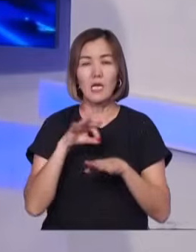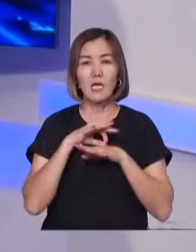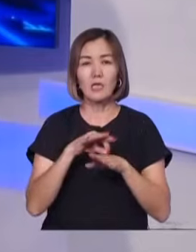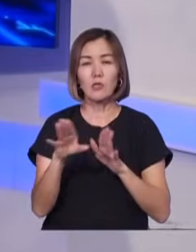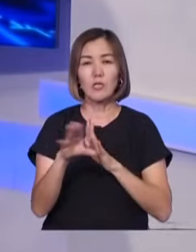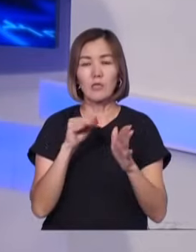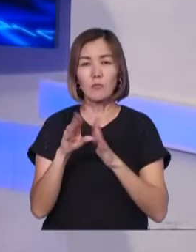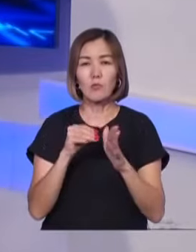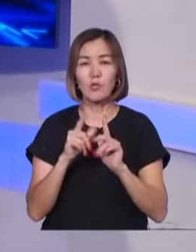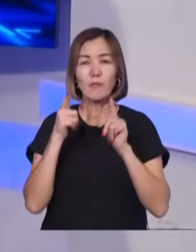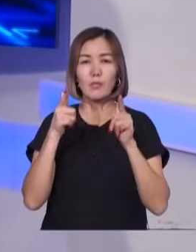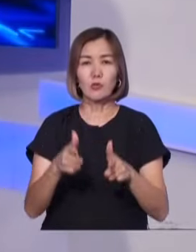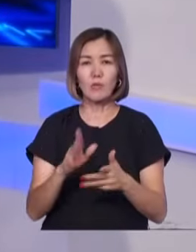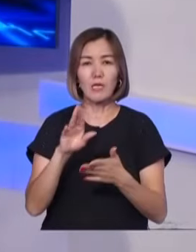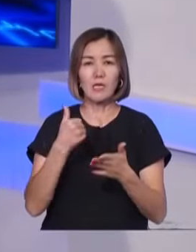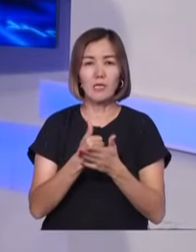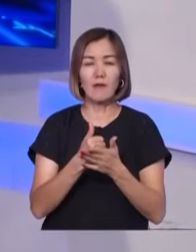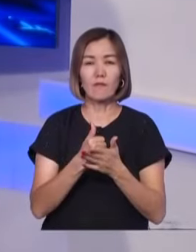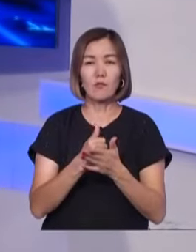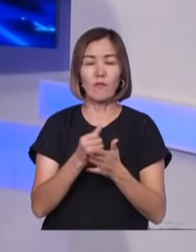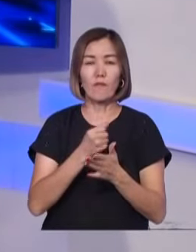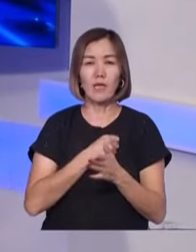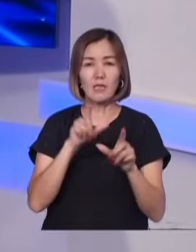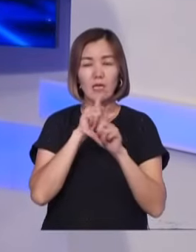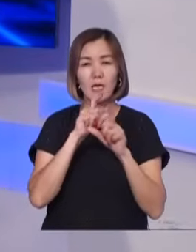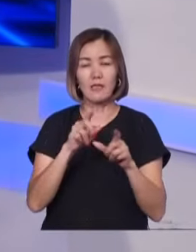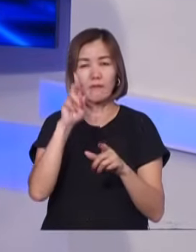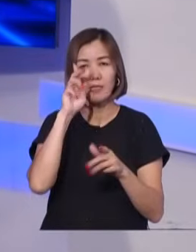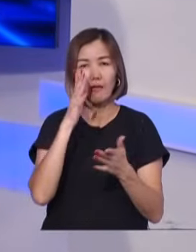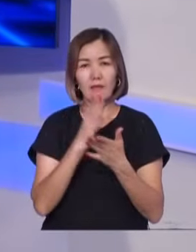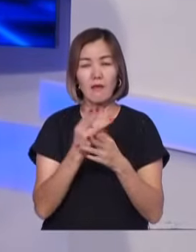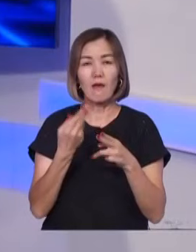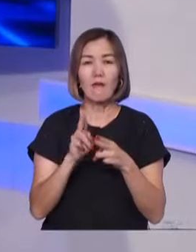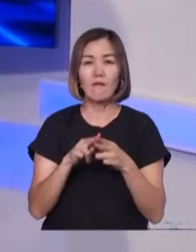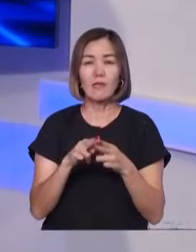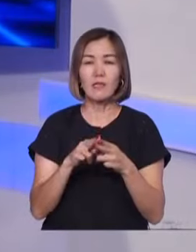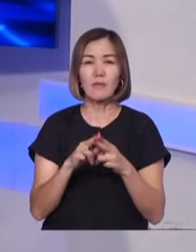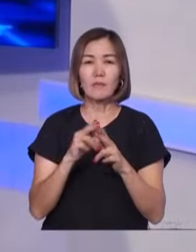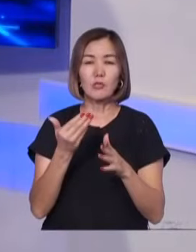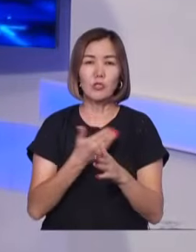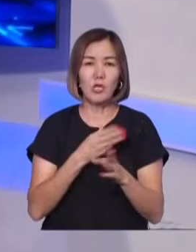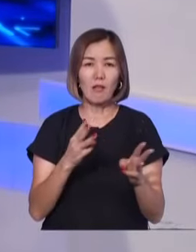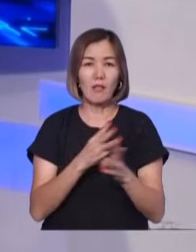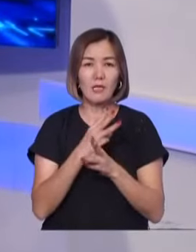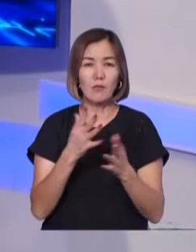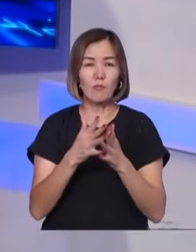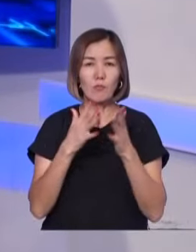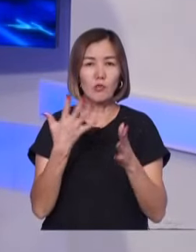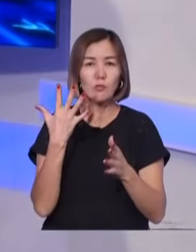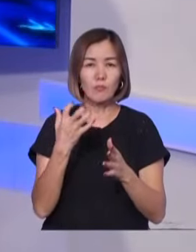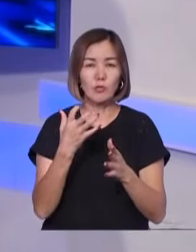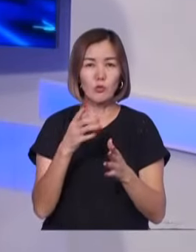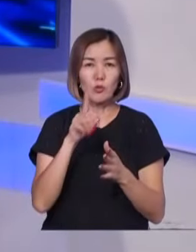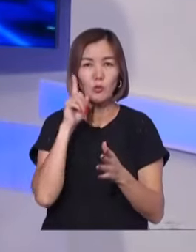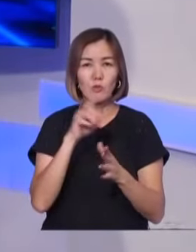абитуриентов на поступление в главную кузницу военных кадров страны в этом году стать офицерами изъявили желание более 500 юношей со